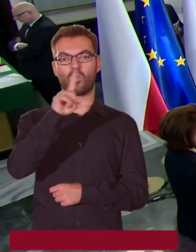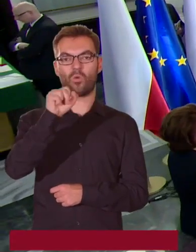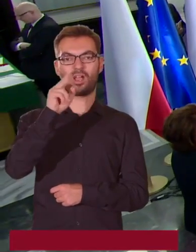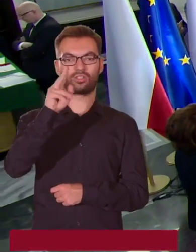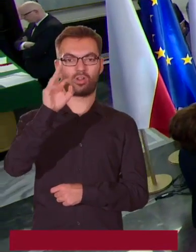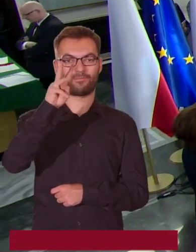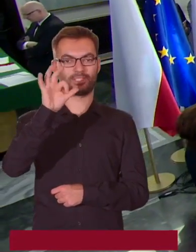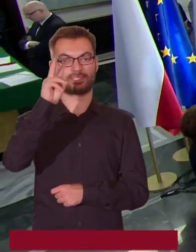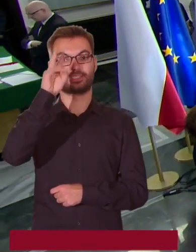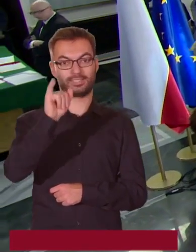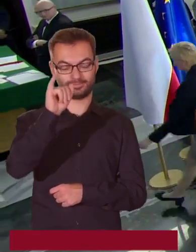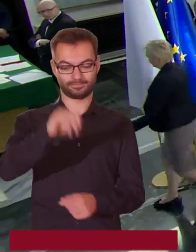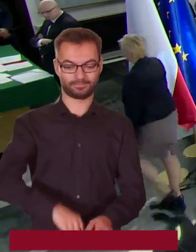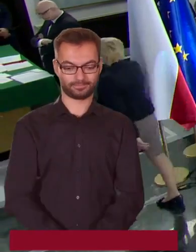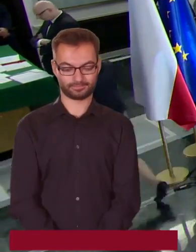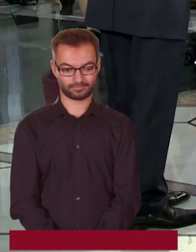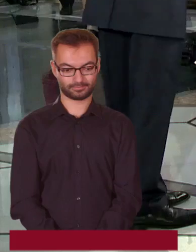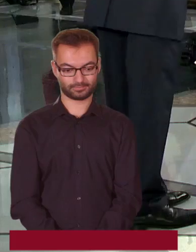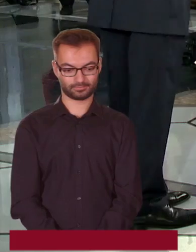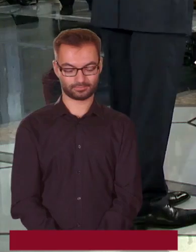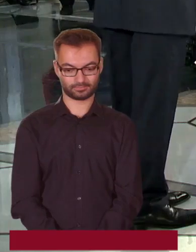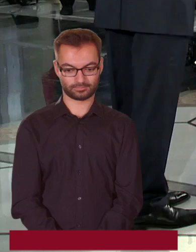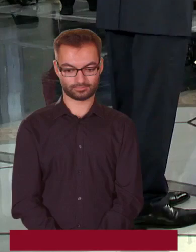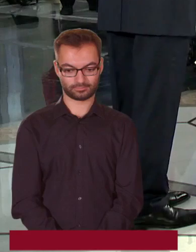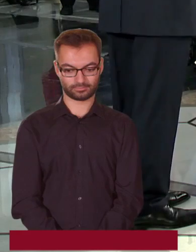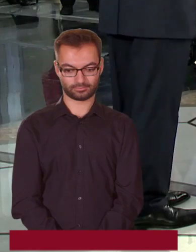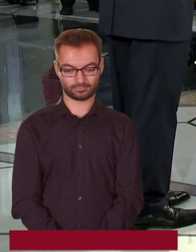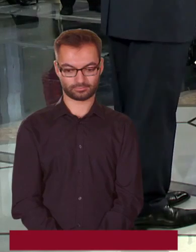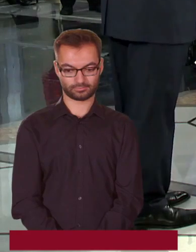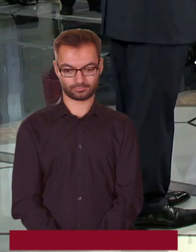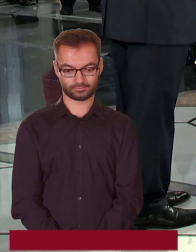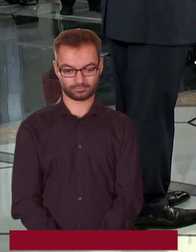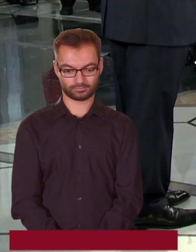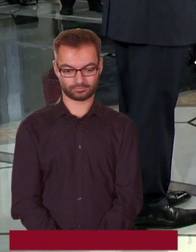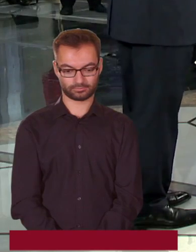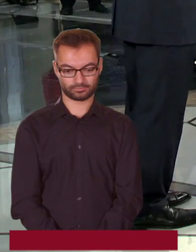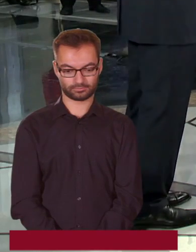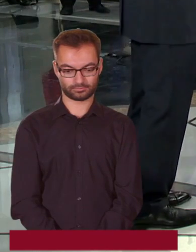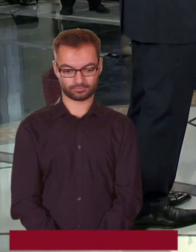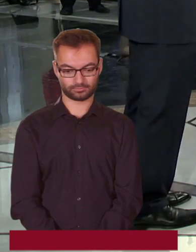Kobylińskiego jeszcze, bo nie wyczytamy. Poważnie? Dobrze, pan czuwa.